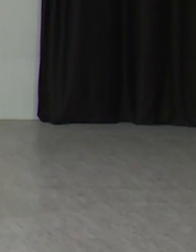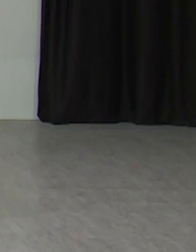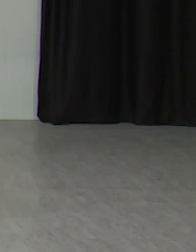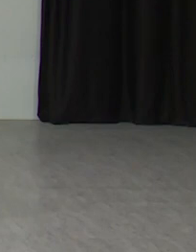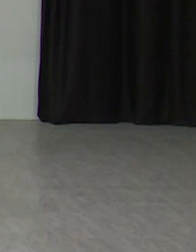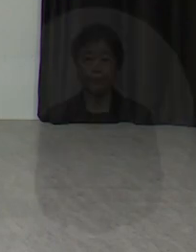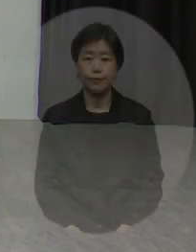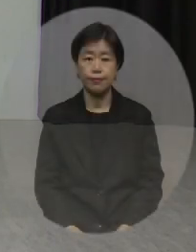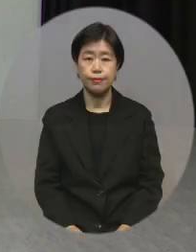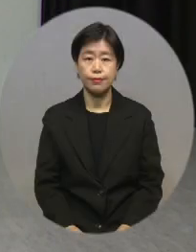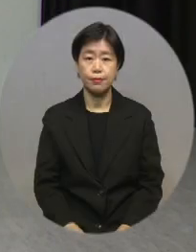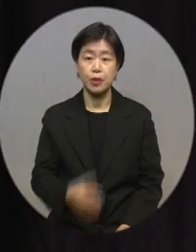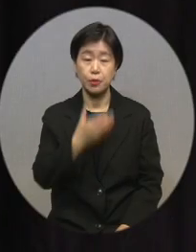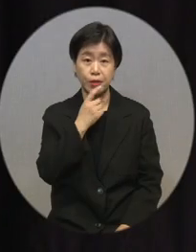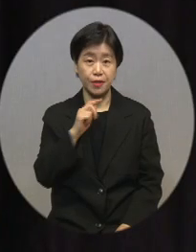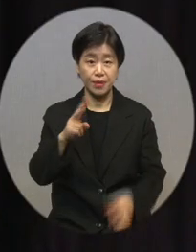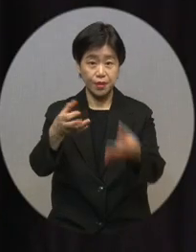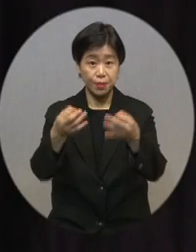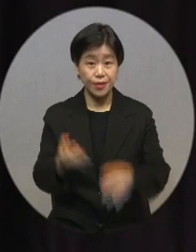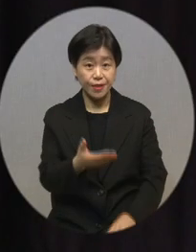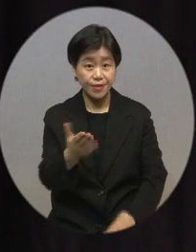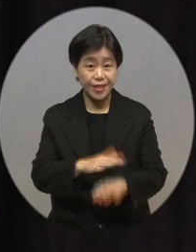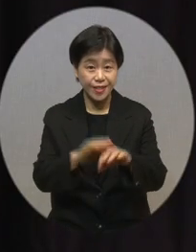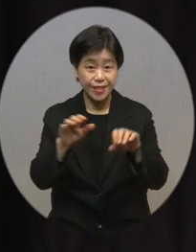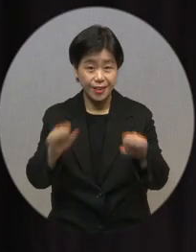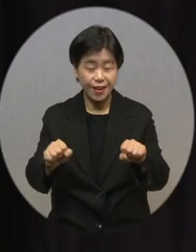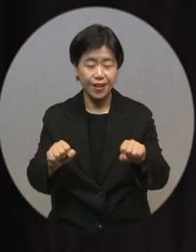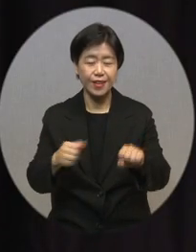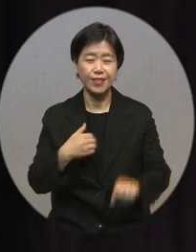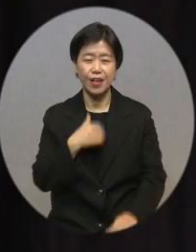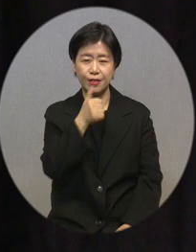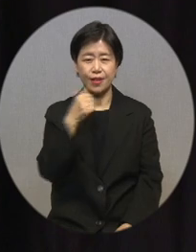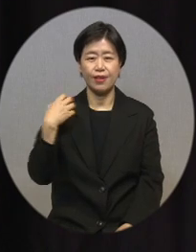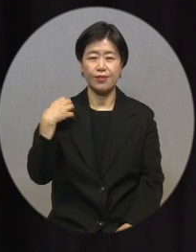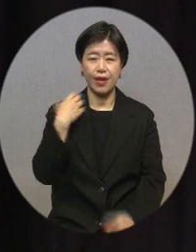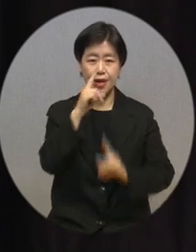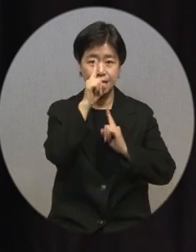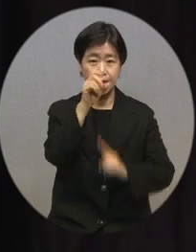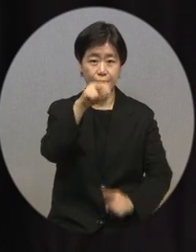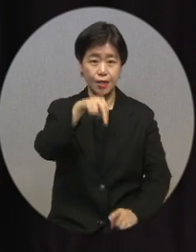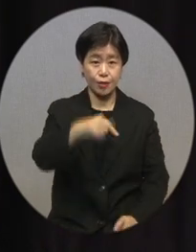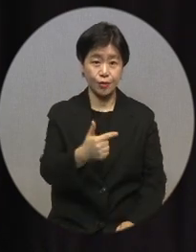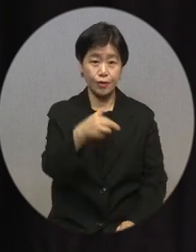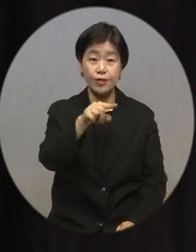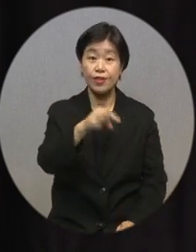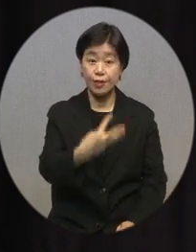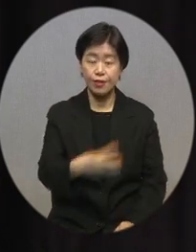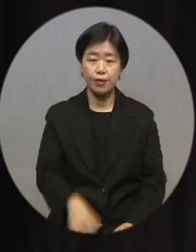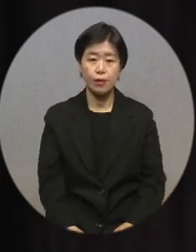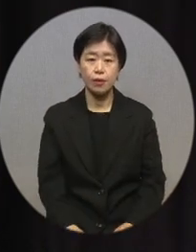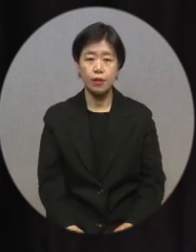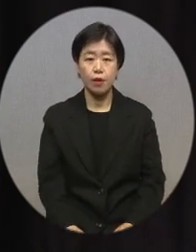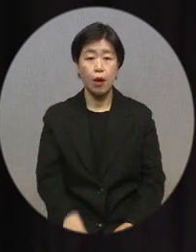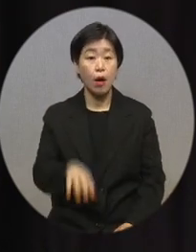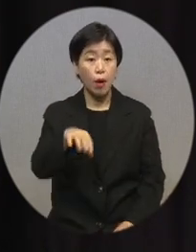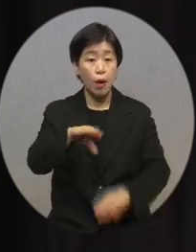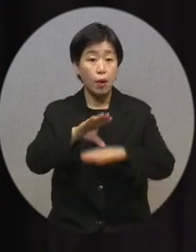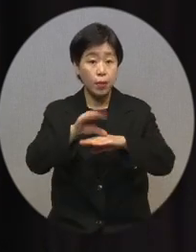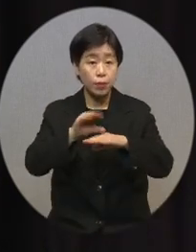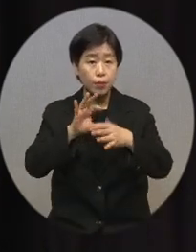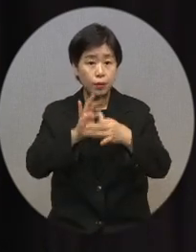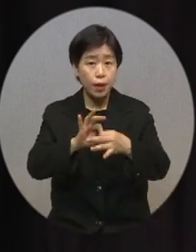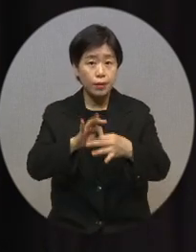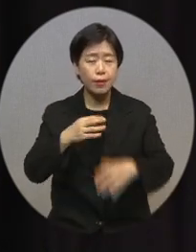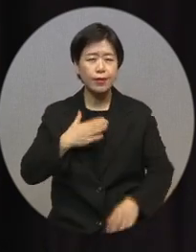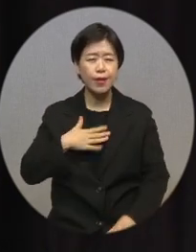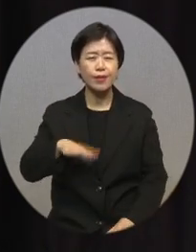복지TV 시청자 여러분 안녕하십니까? 아나운서 이윤철입니다. 신문고를 통해서 아마 여러분들께 처음으로 인사드리는